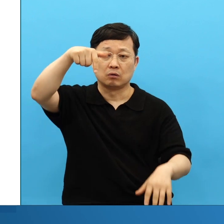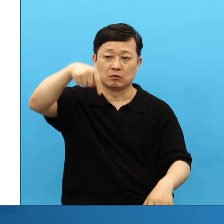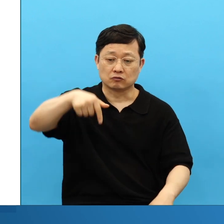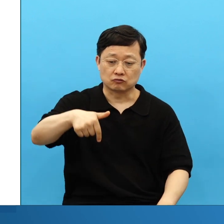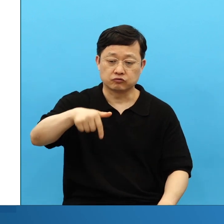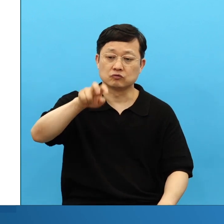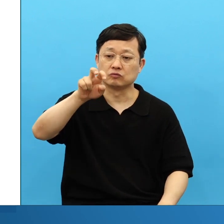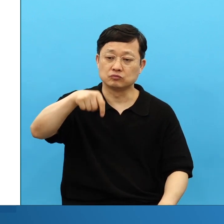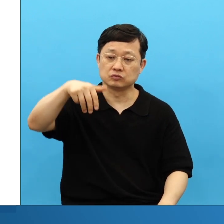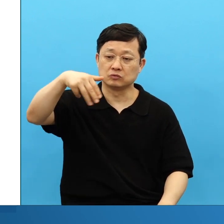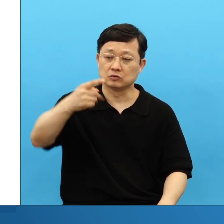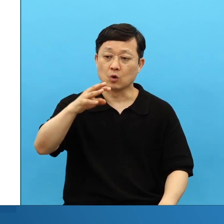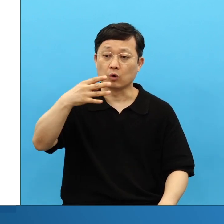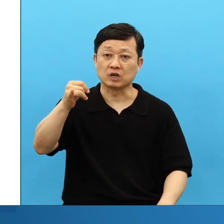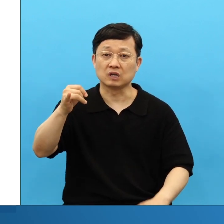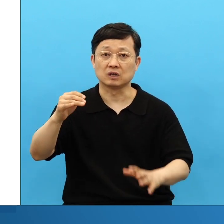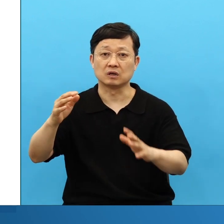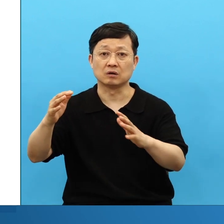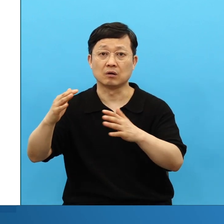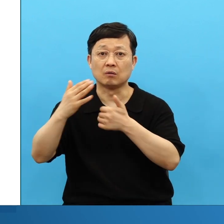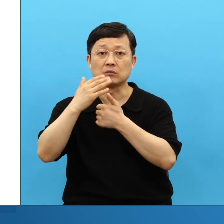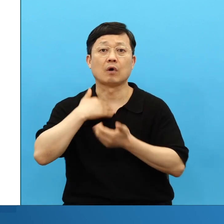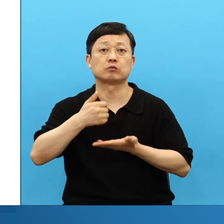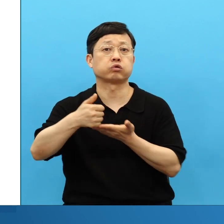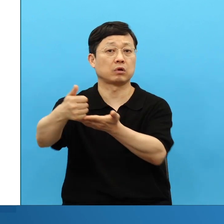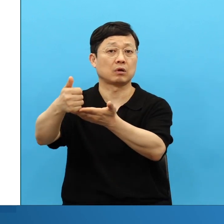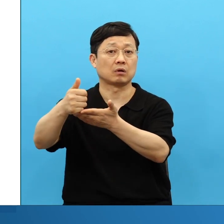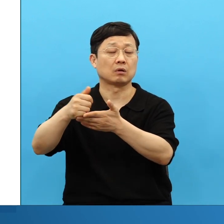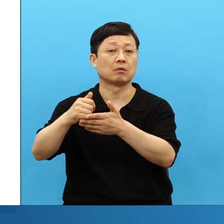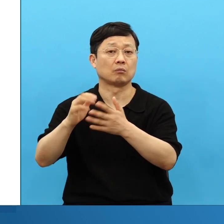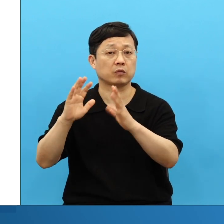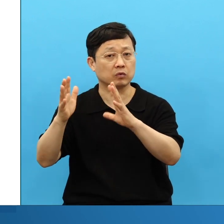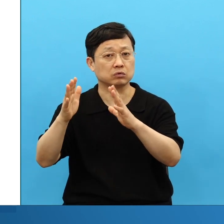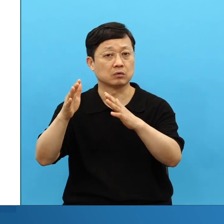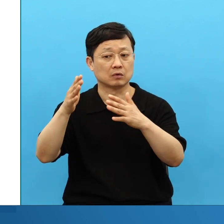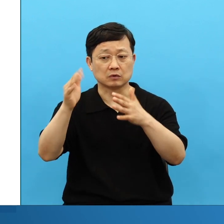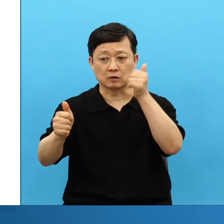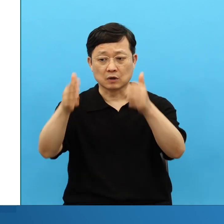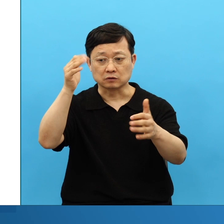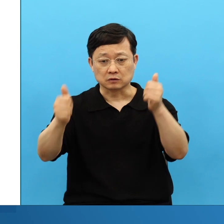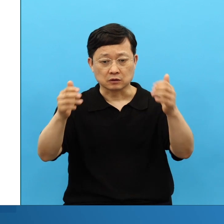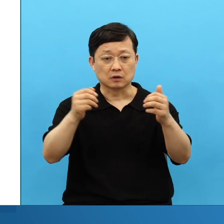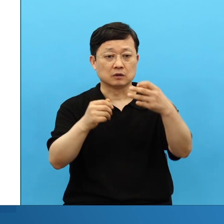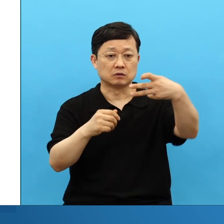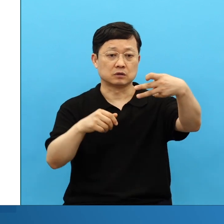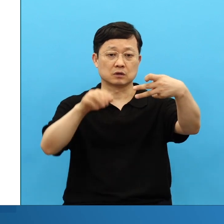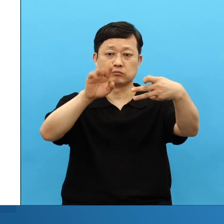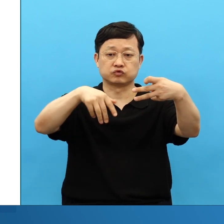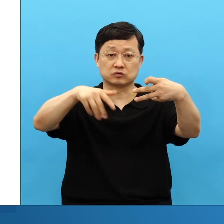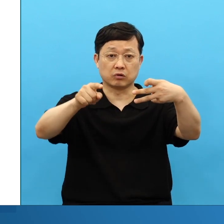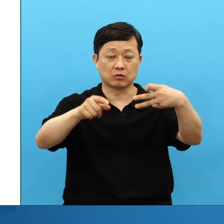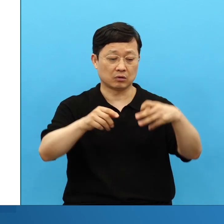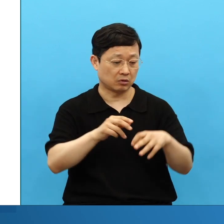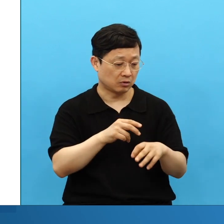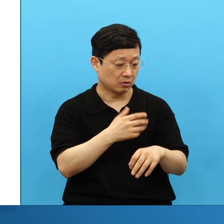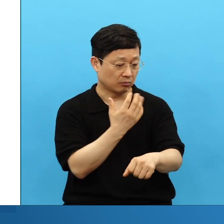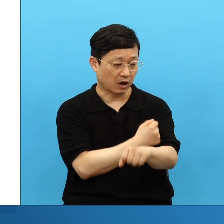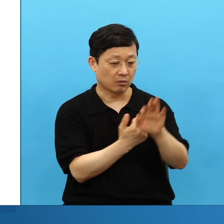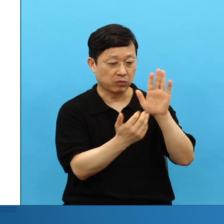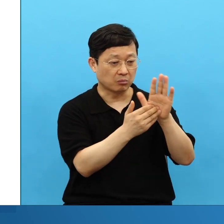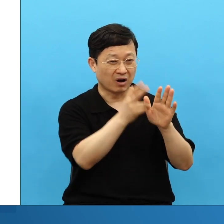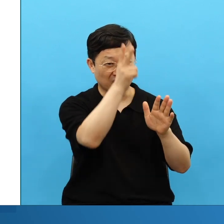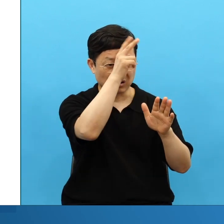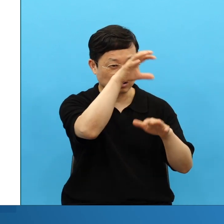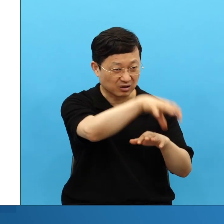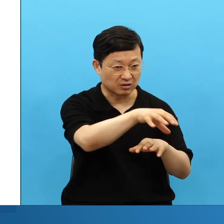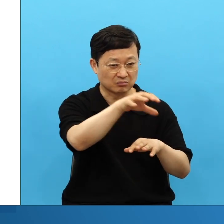회의에도 제가 유일하게 지역에서 들어가서 국장, 과장들 13개 부처가 있습니다. 우리나라의 마약 관련 검찰청,